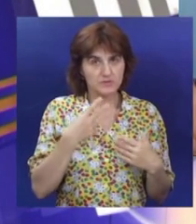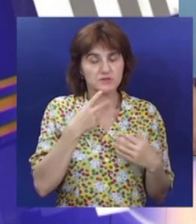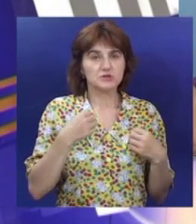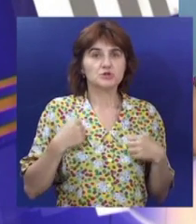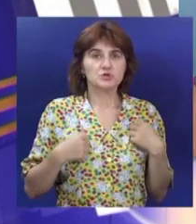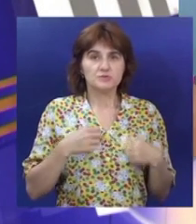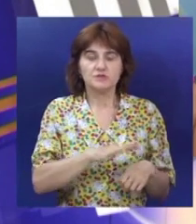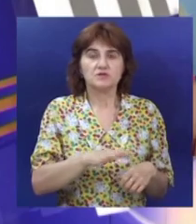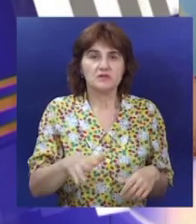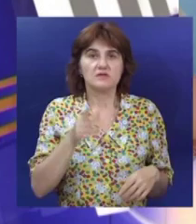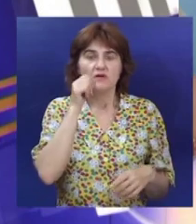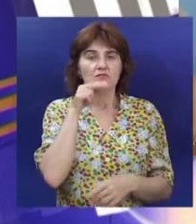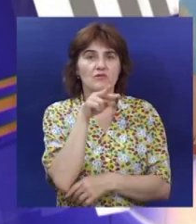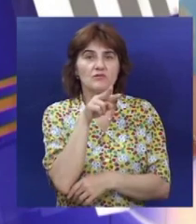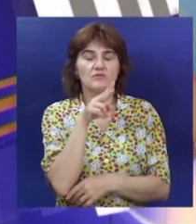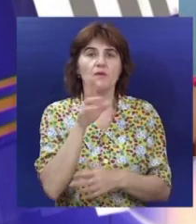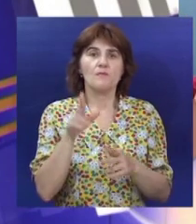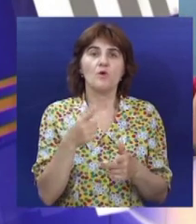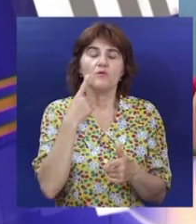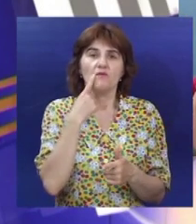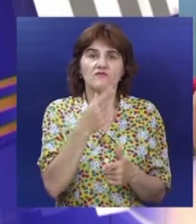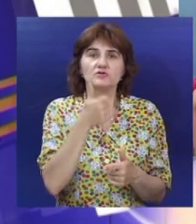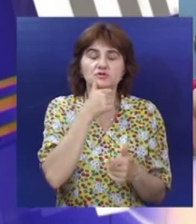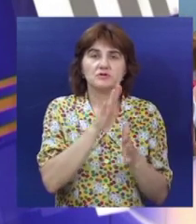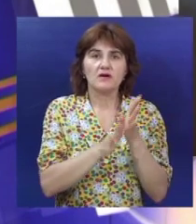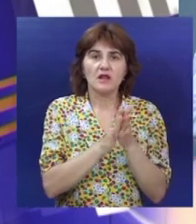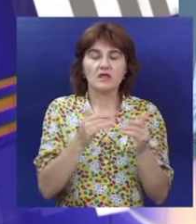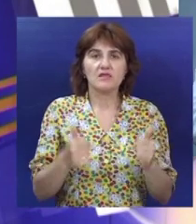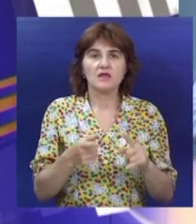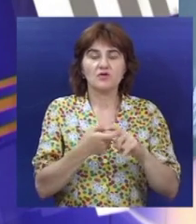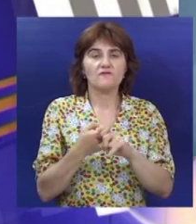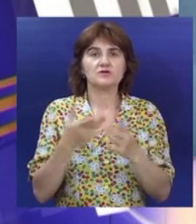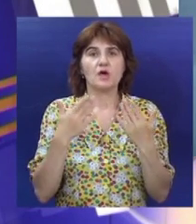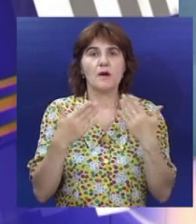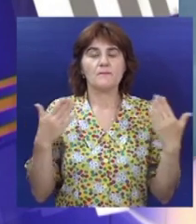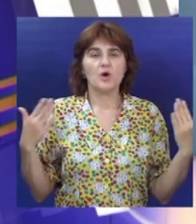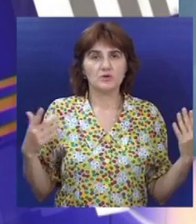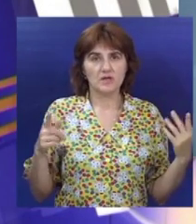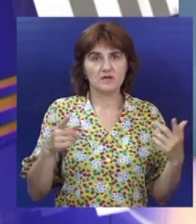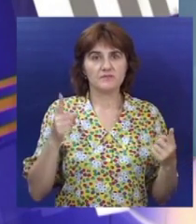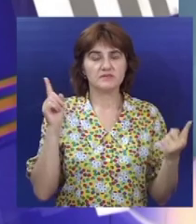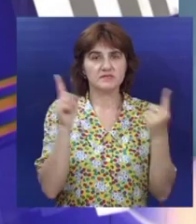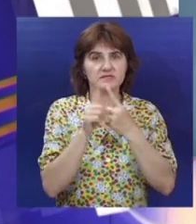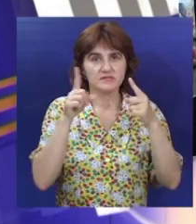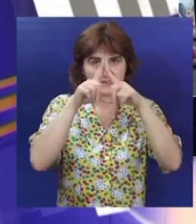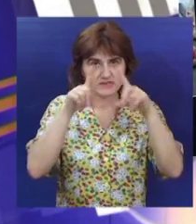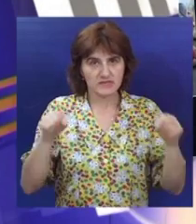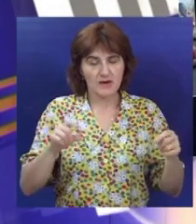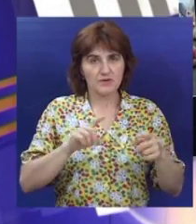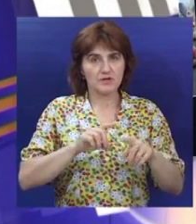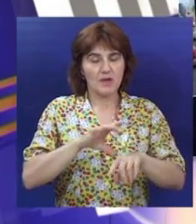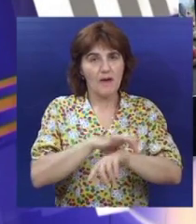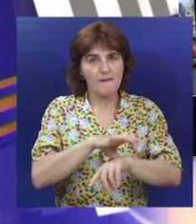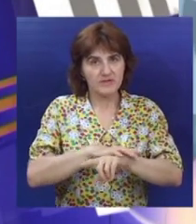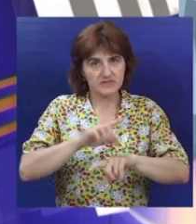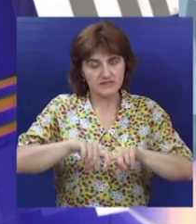Ninković i Jovan Tišma, Subotičani su mogli da se upoznaju sa izumima koji su bili preteča današnjih savremenih saobraćajnih sredstava,